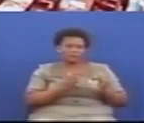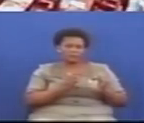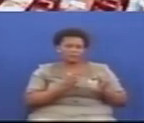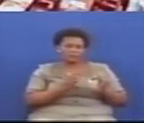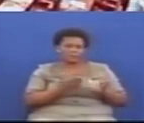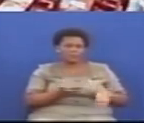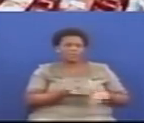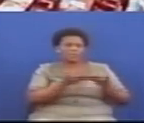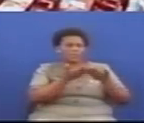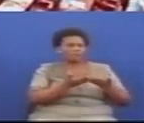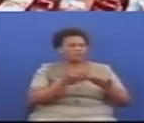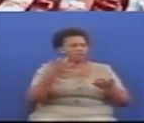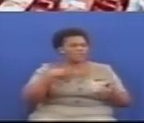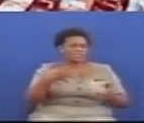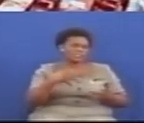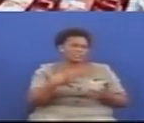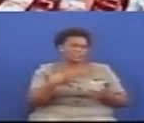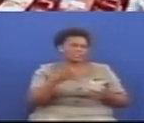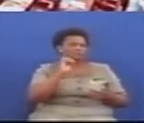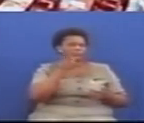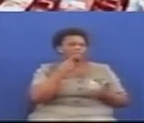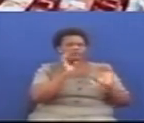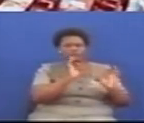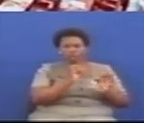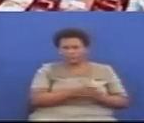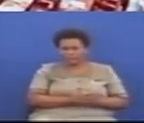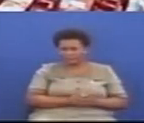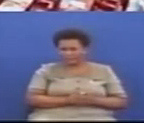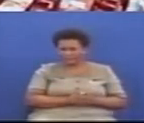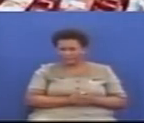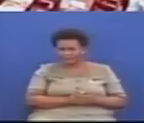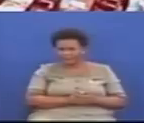mazuri, ijapokuwa naonewa kila siku maswali sipewi.